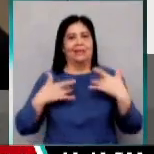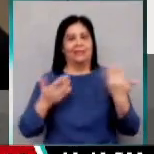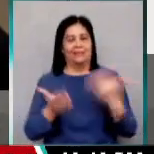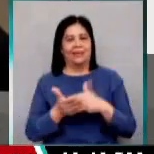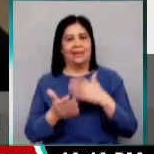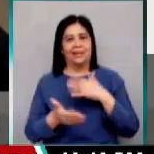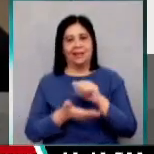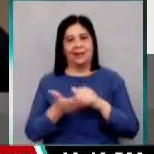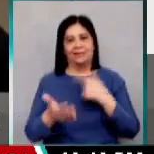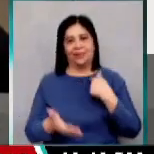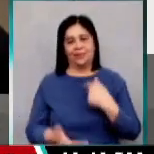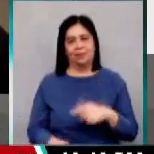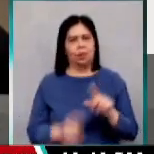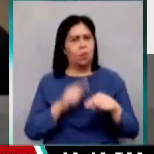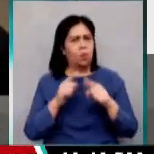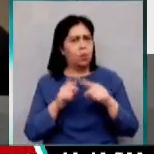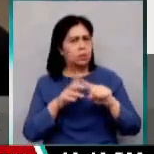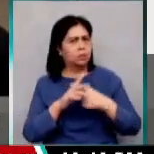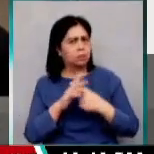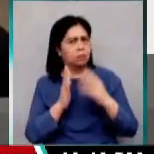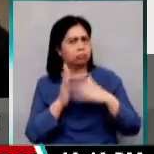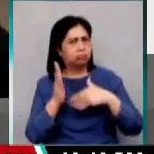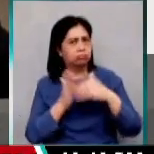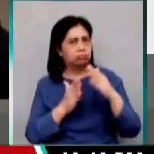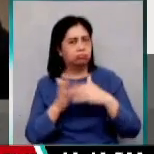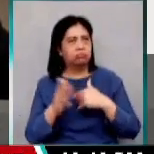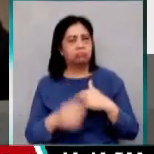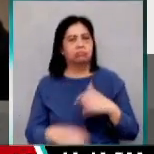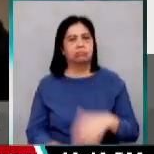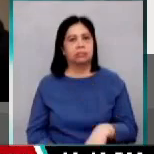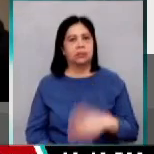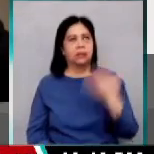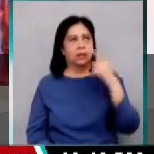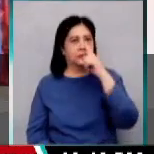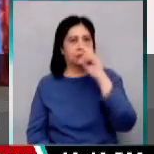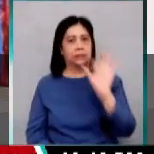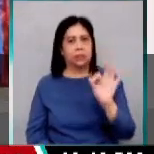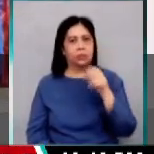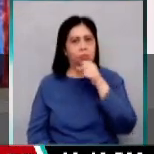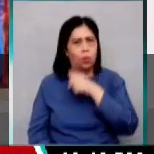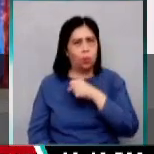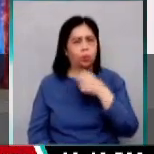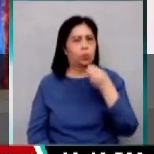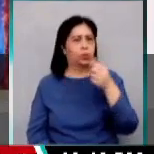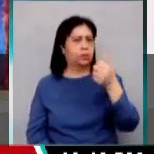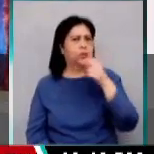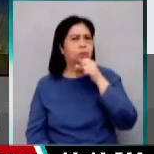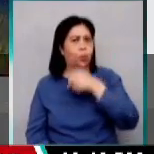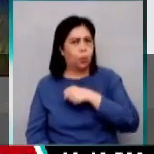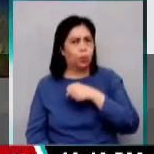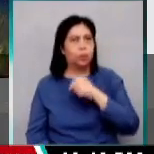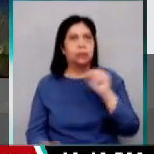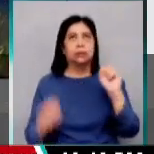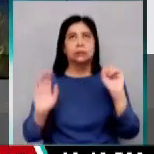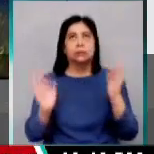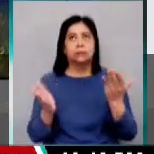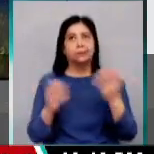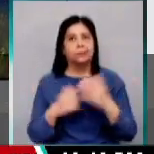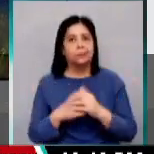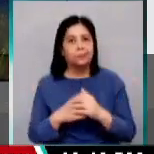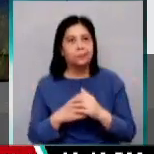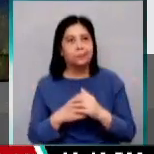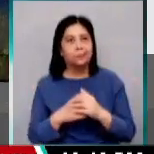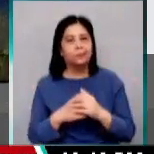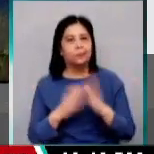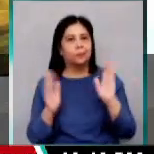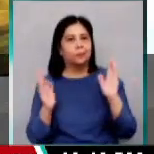ba siya nagsimula sa pagpipinta? Nung mga 9 years old ako, 10 years old, parang para may